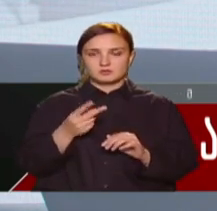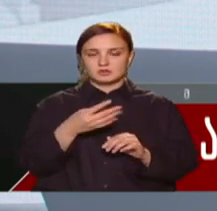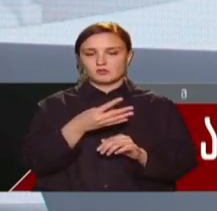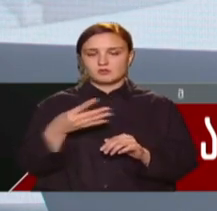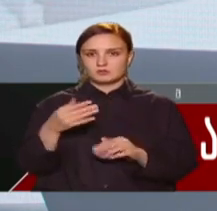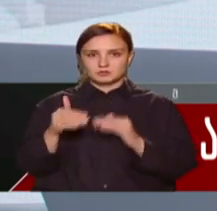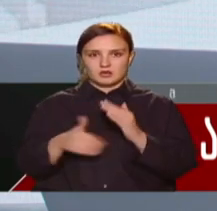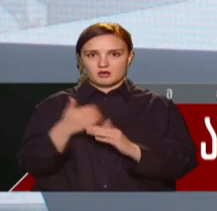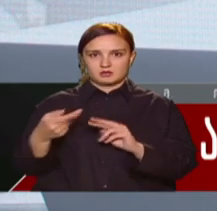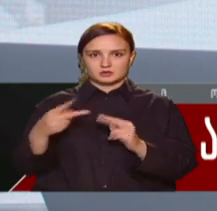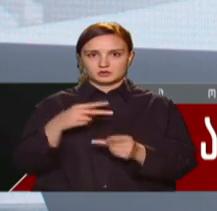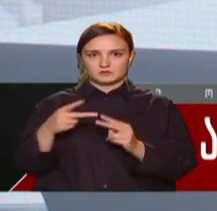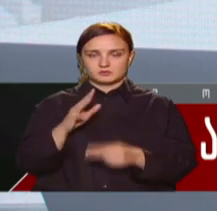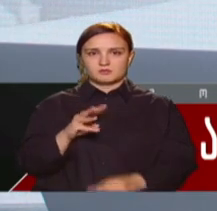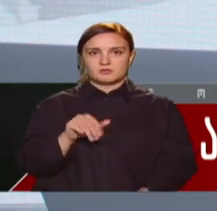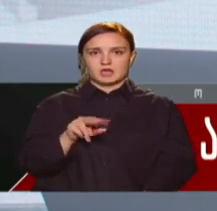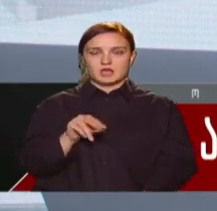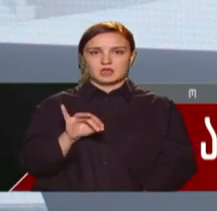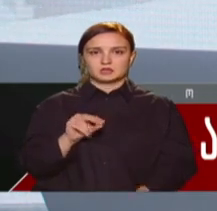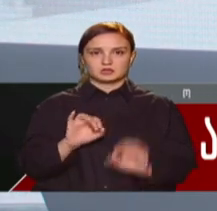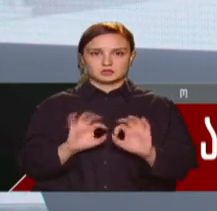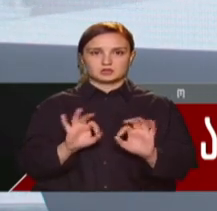კორპუსი სახლით ჩანაცვლება. მაკალაშხი აგიამბობთ.